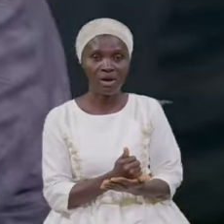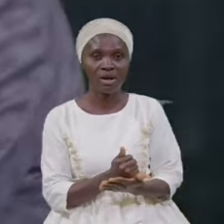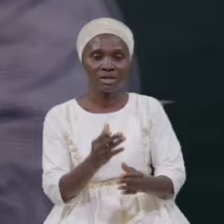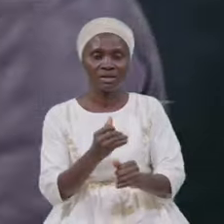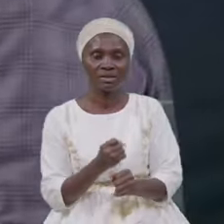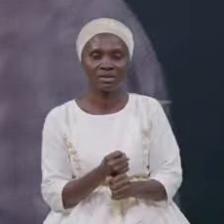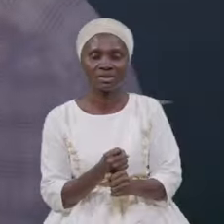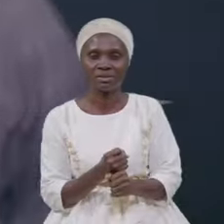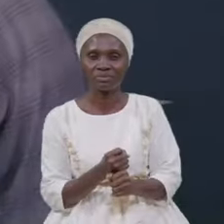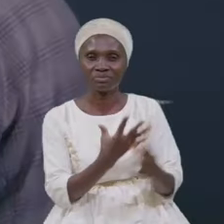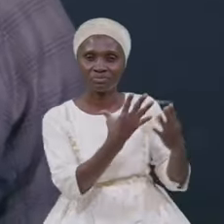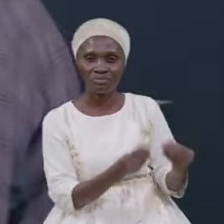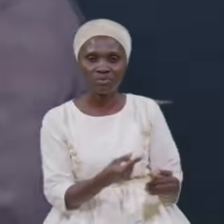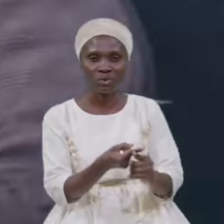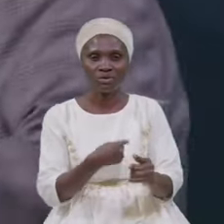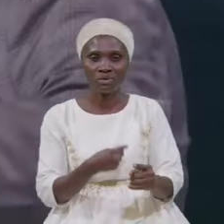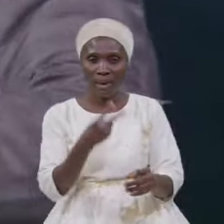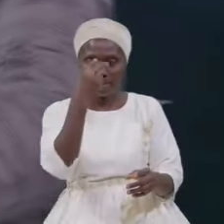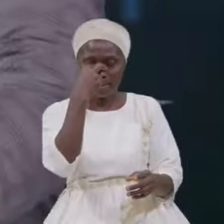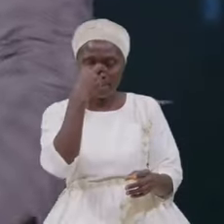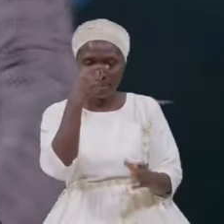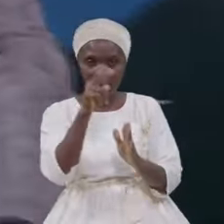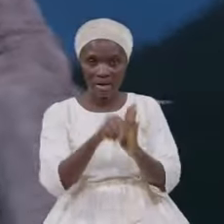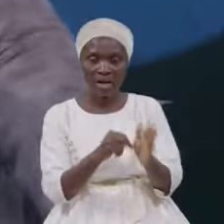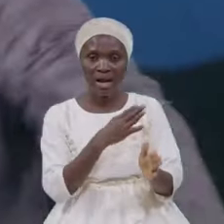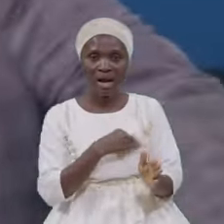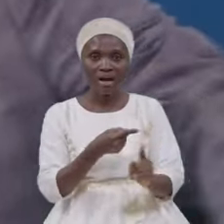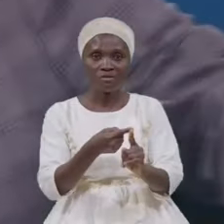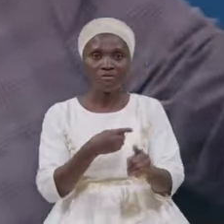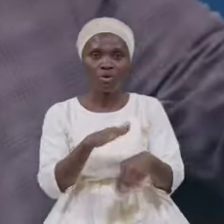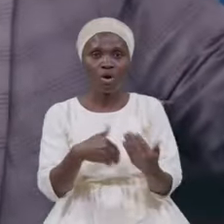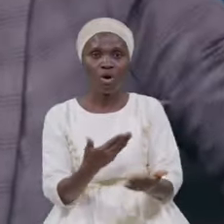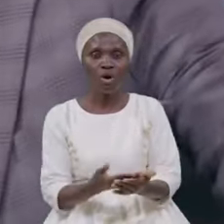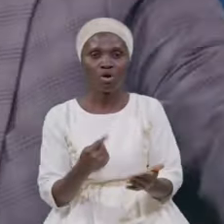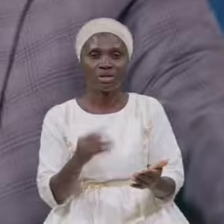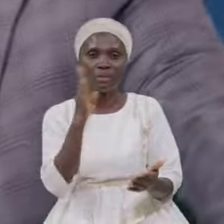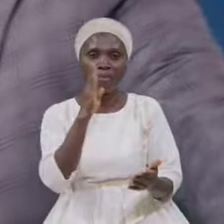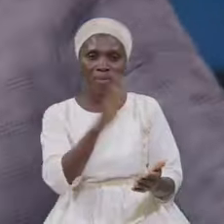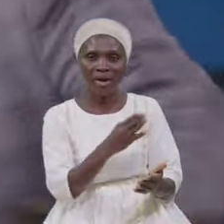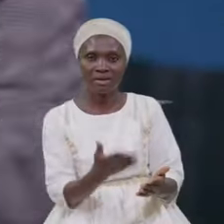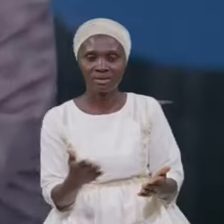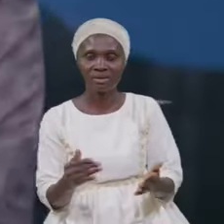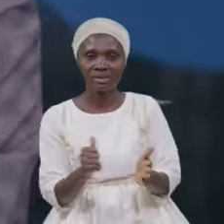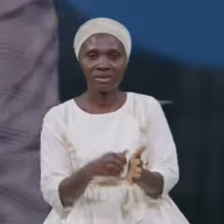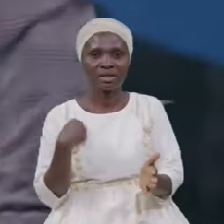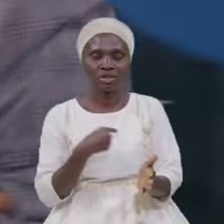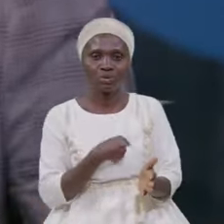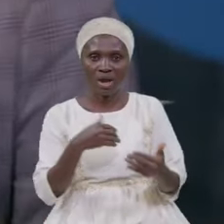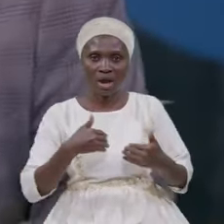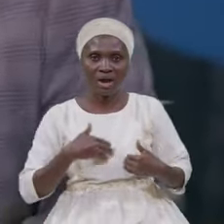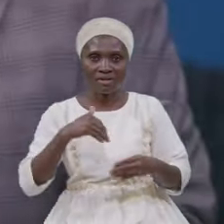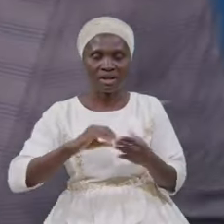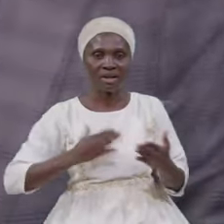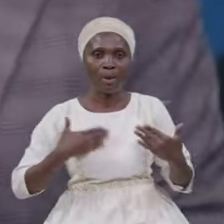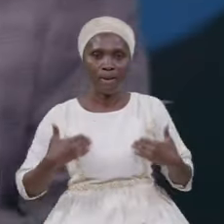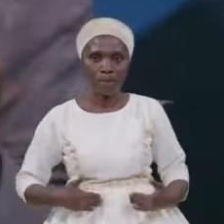de toutes les maladies terribles que nous portons dans le corps. Il y a le jour du rétablissement, de la guérison. Il y a